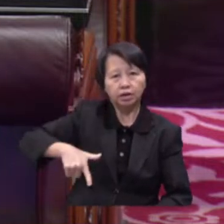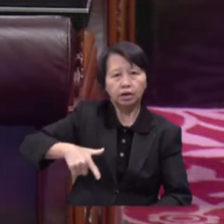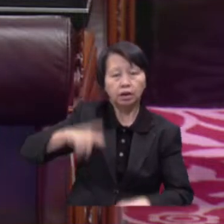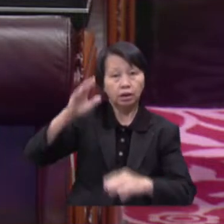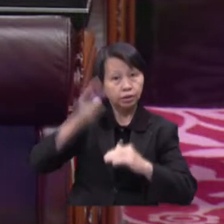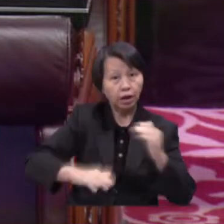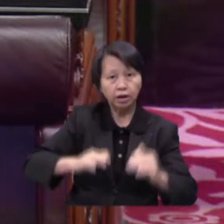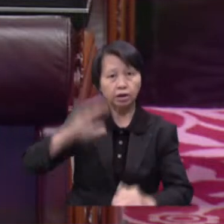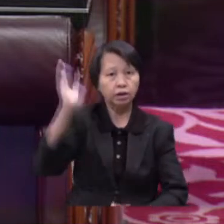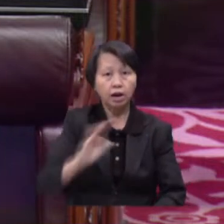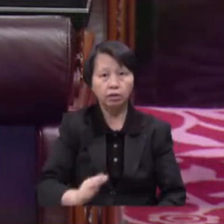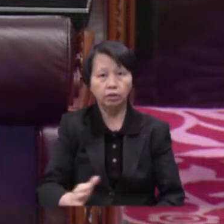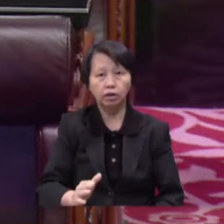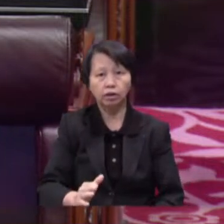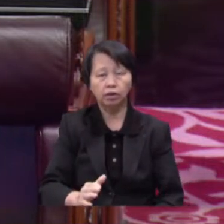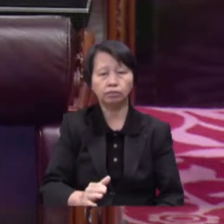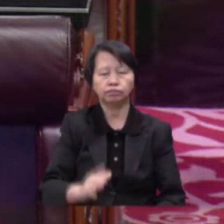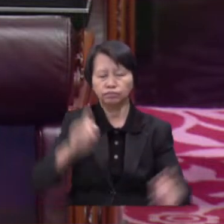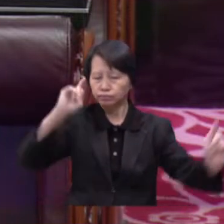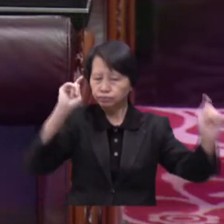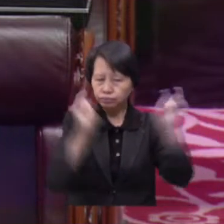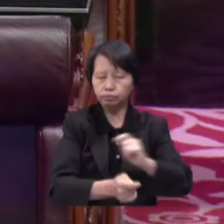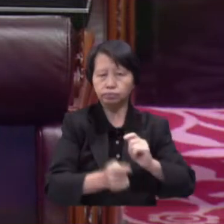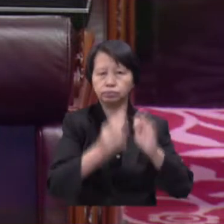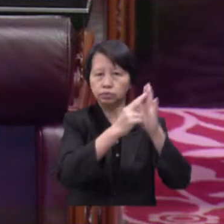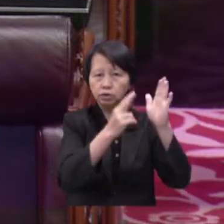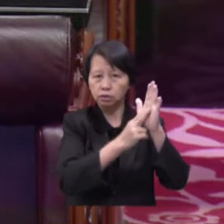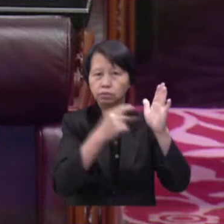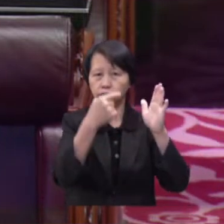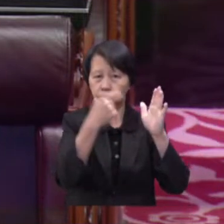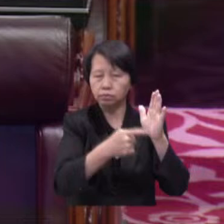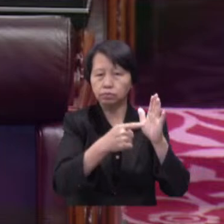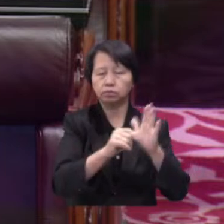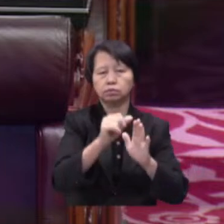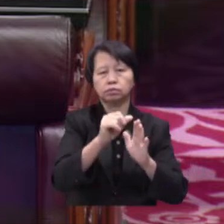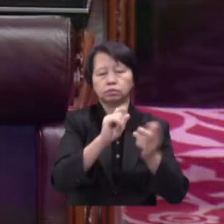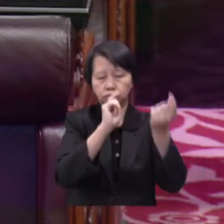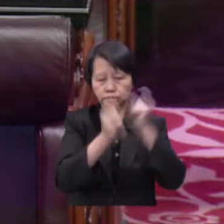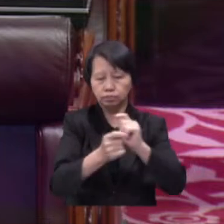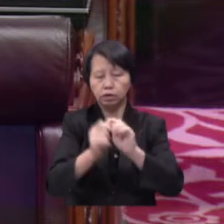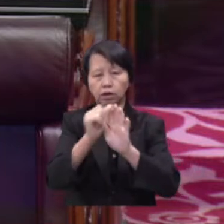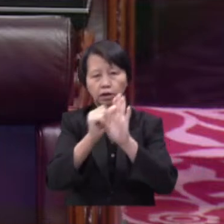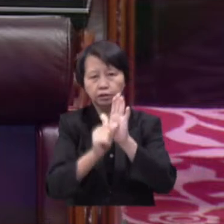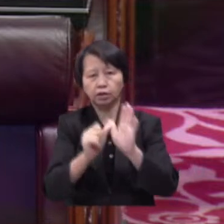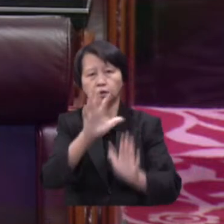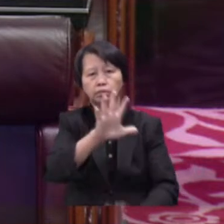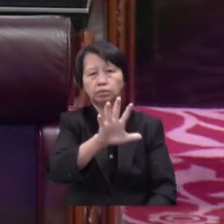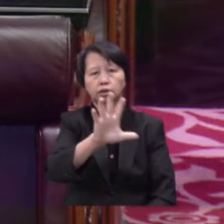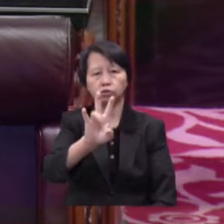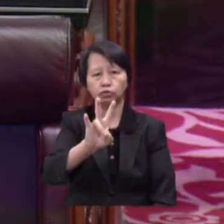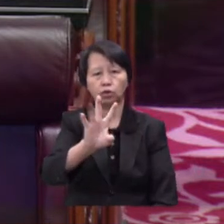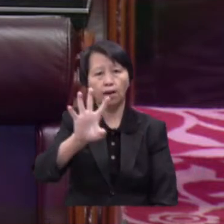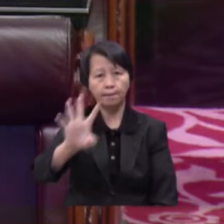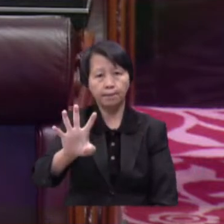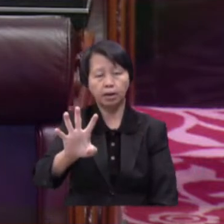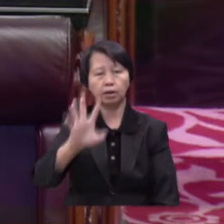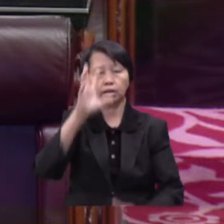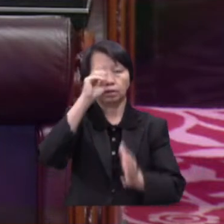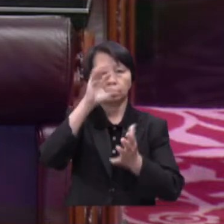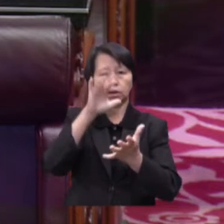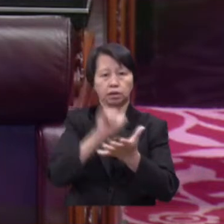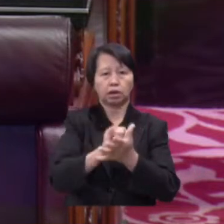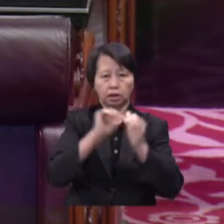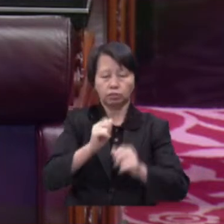komitmen reformasi perundangan yang dilahirkan menurut pindahan akta 574 ini diyakini